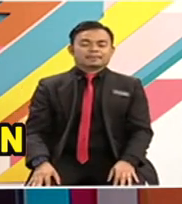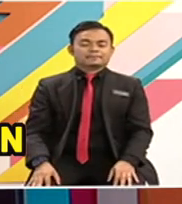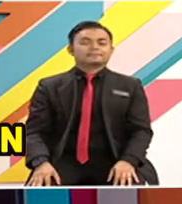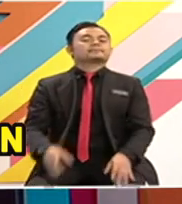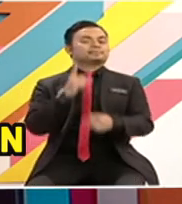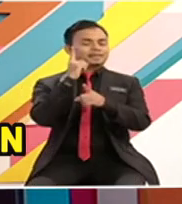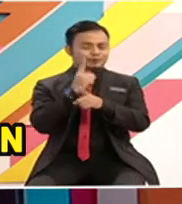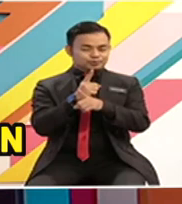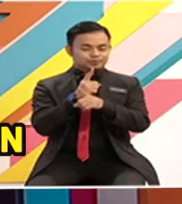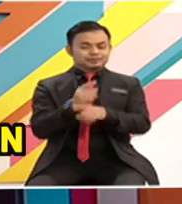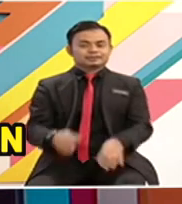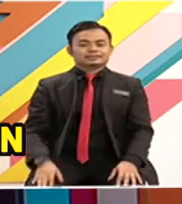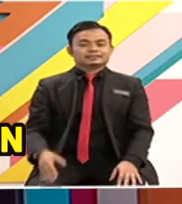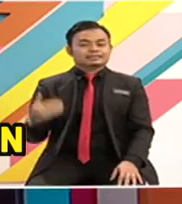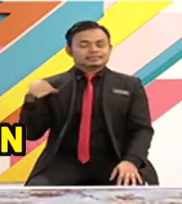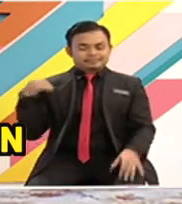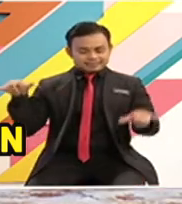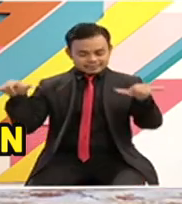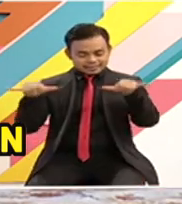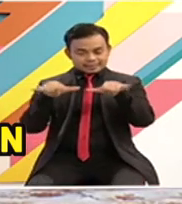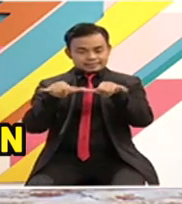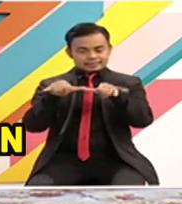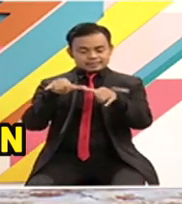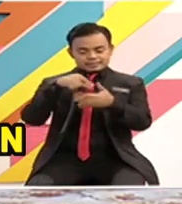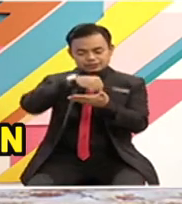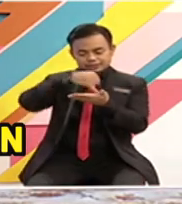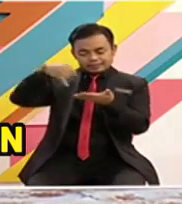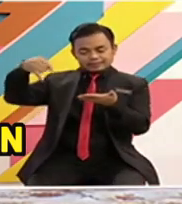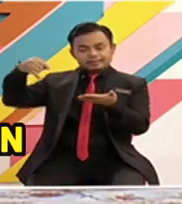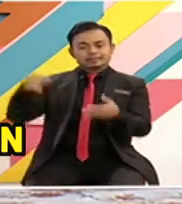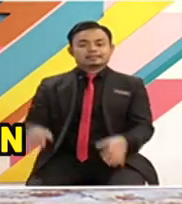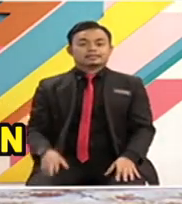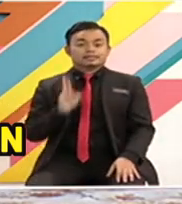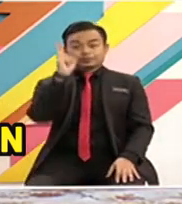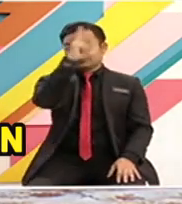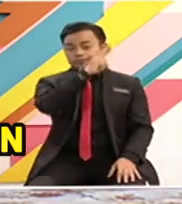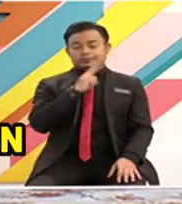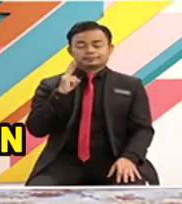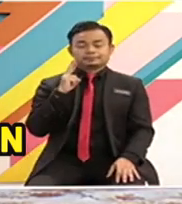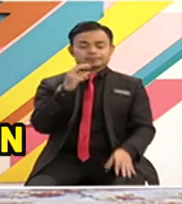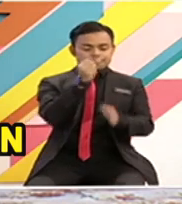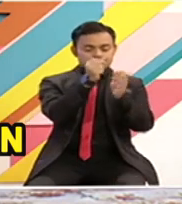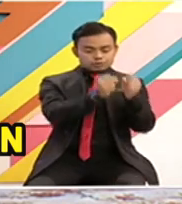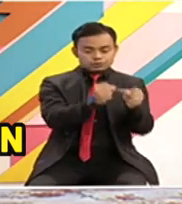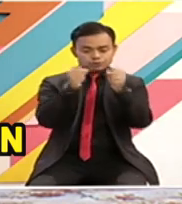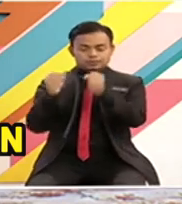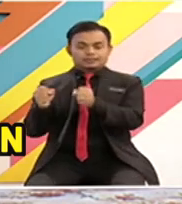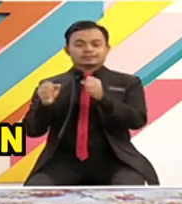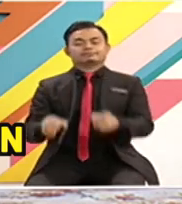ada-ada lain Devi itu Sae jaminan-jaminan rupa-rupa susunan-susunan